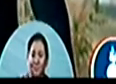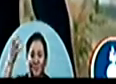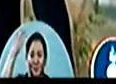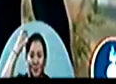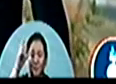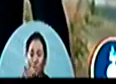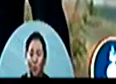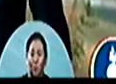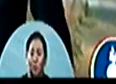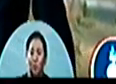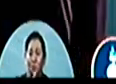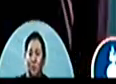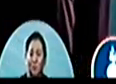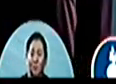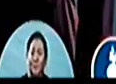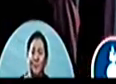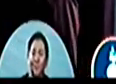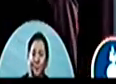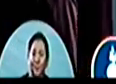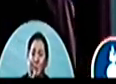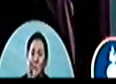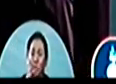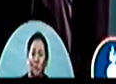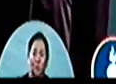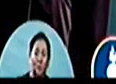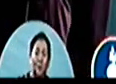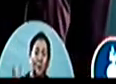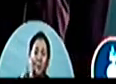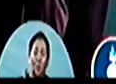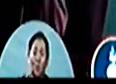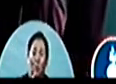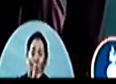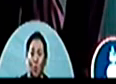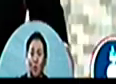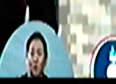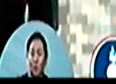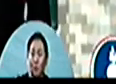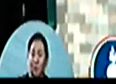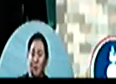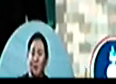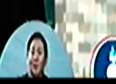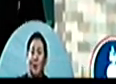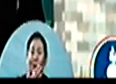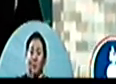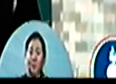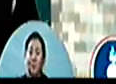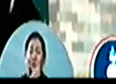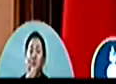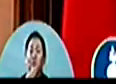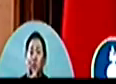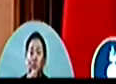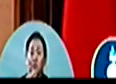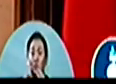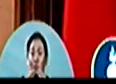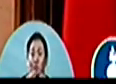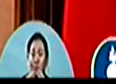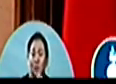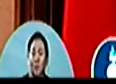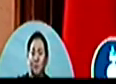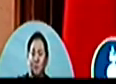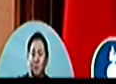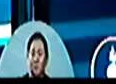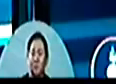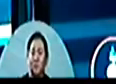албан тушаалаас үл хамаарч, хуулийн өмнө хариуцлага хүлээдэг шударга шүүхийн тогтолцоо, мэргэжлийн бүртэмжтэй, захимдсан нийтийн